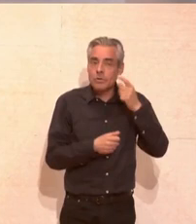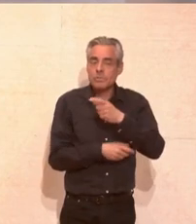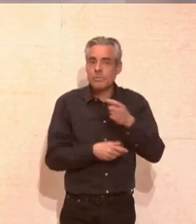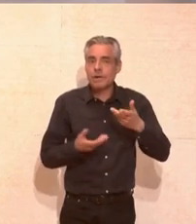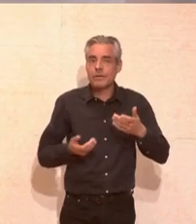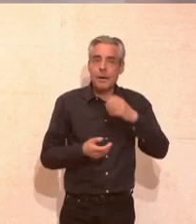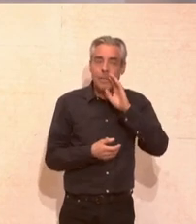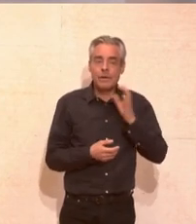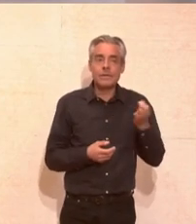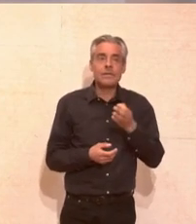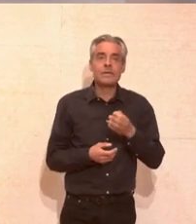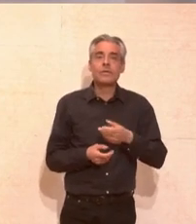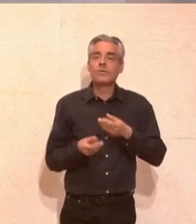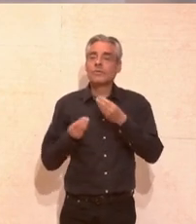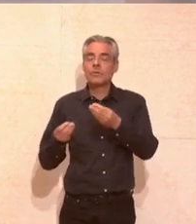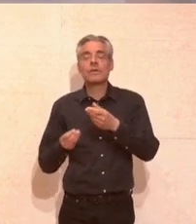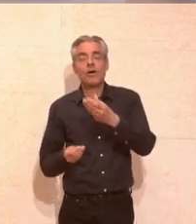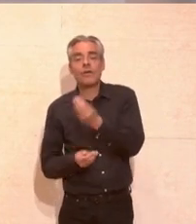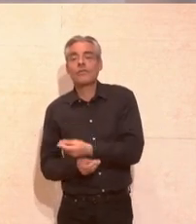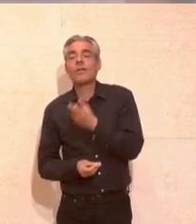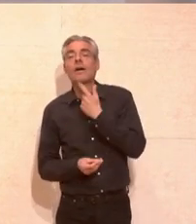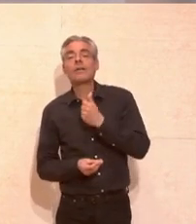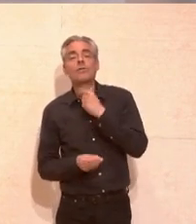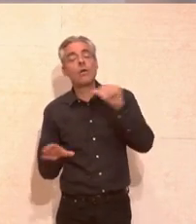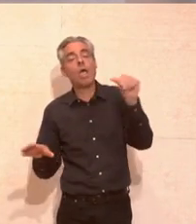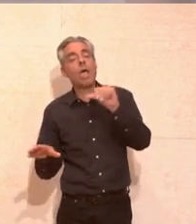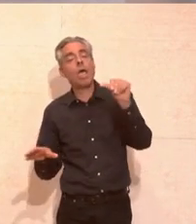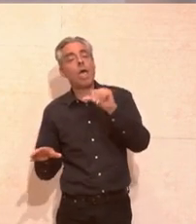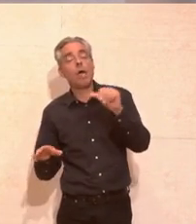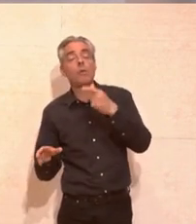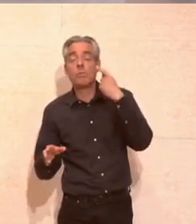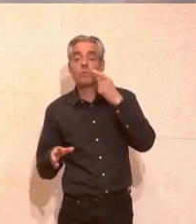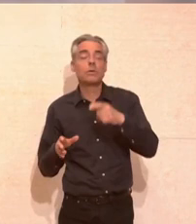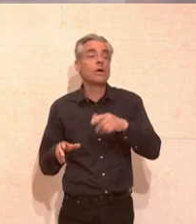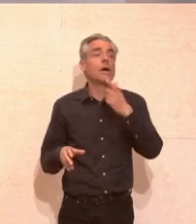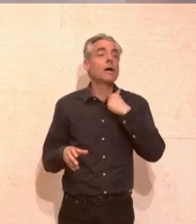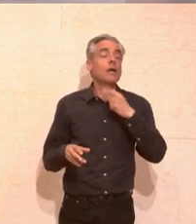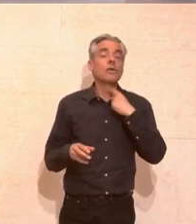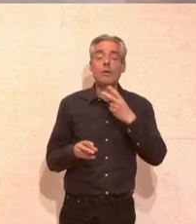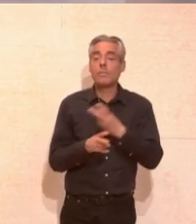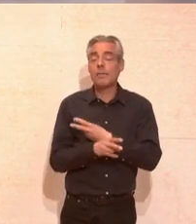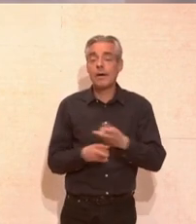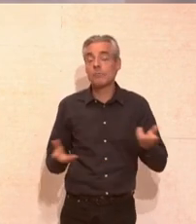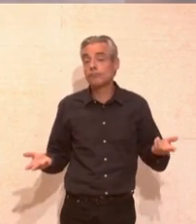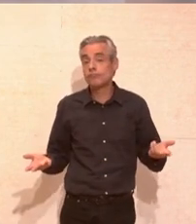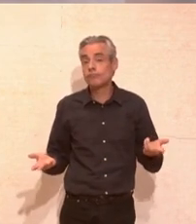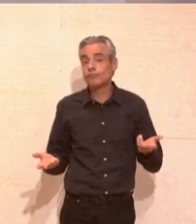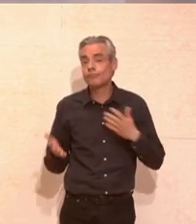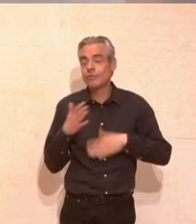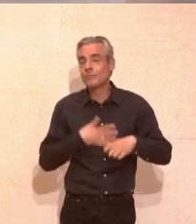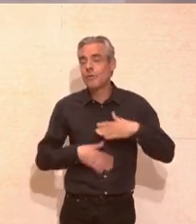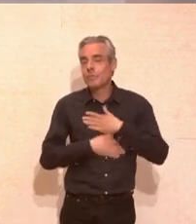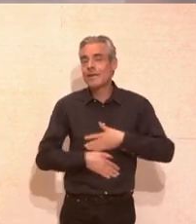actuellement, de donner de l'alcool régulièrement à son enfant parce qu'il se dit que finalement l'alcool c'est pas mal et ça fait